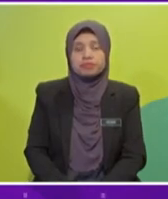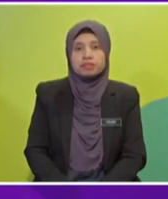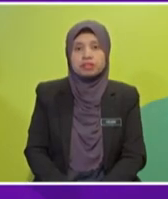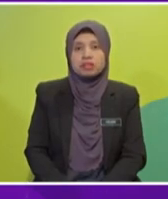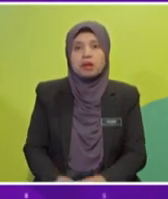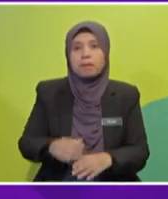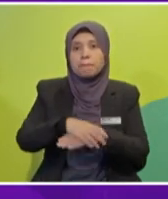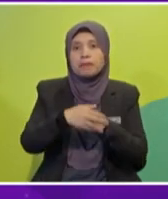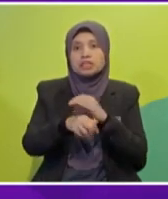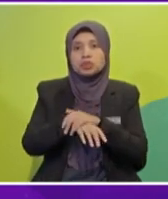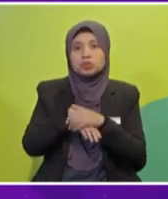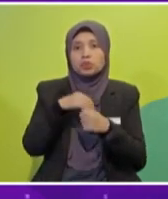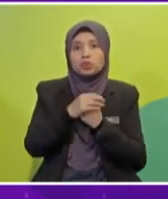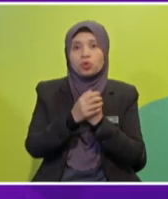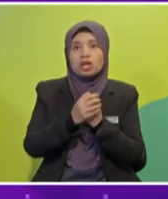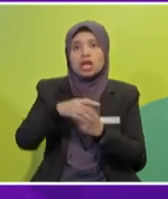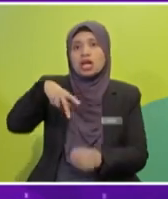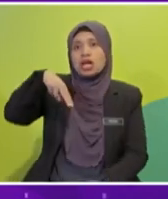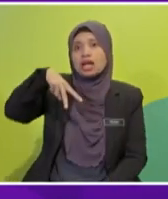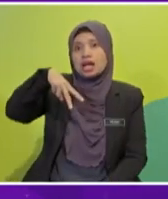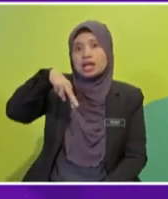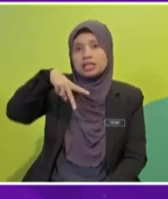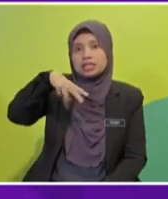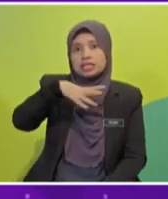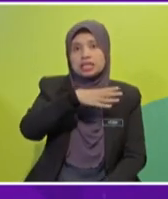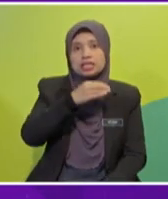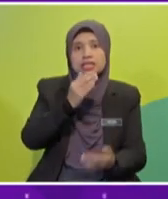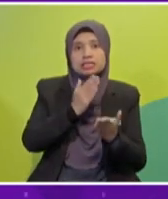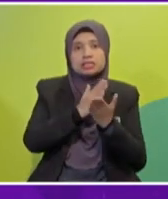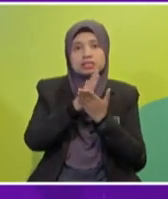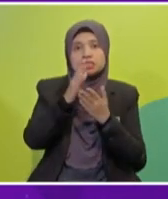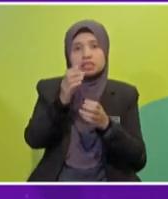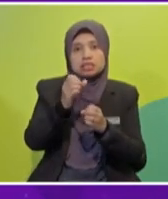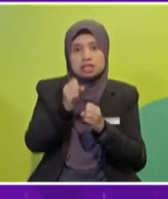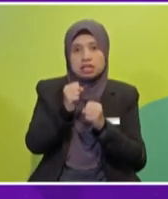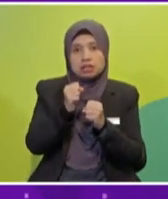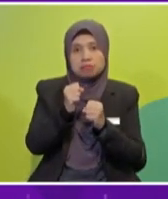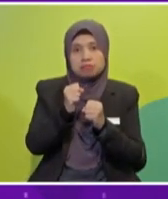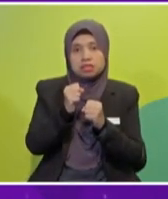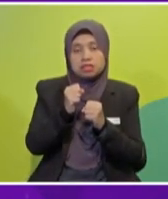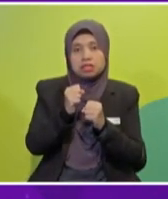Membasuh tangan 7 kali. Okay. Dan seterusnya mengambil?